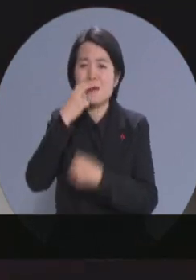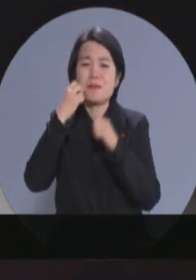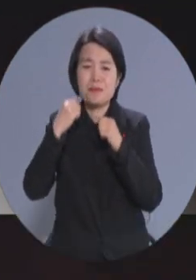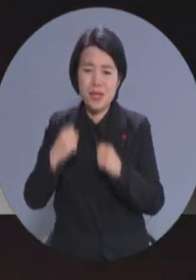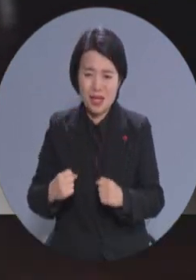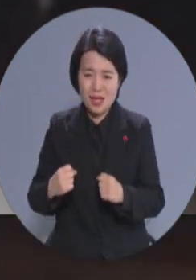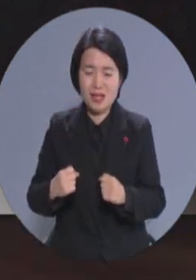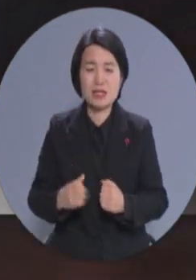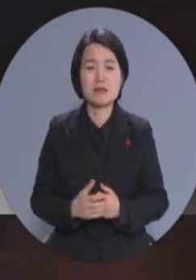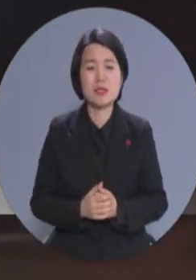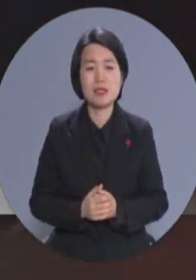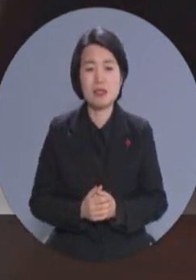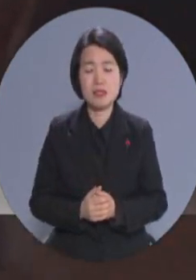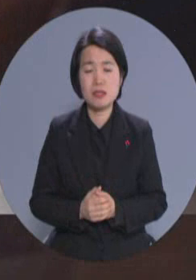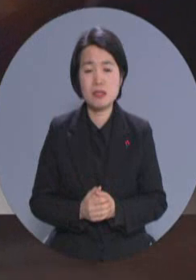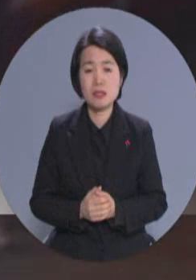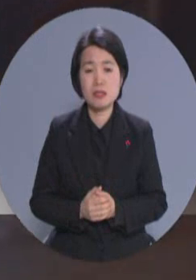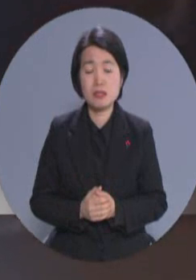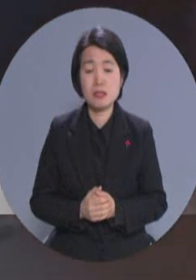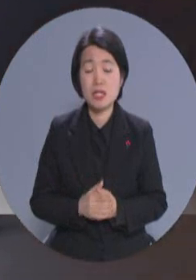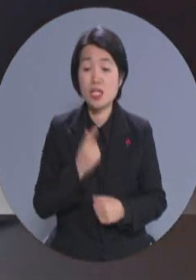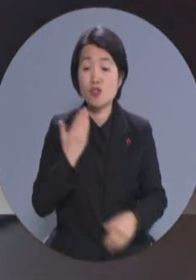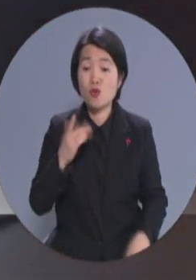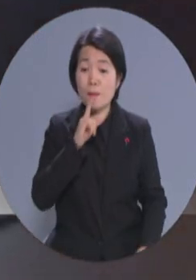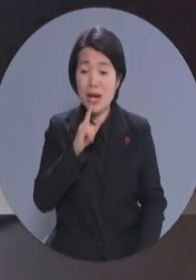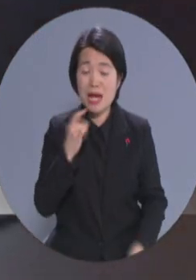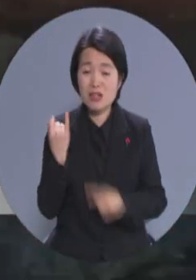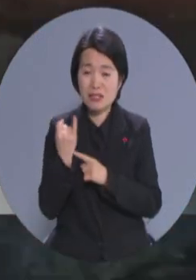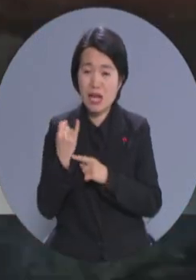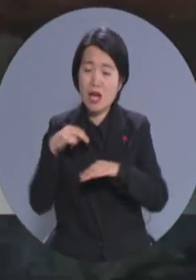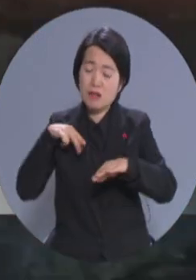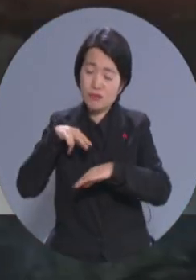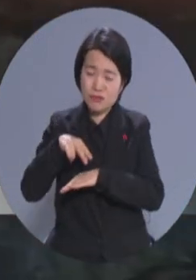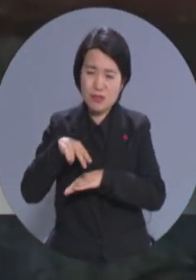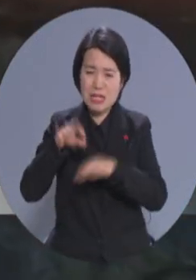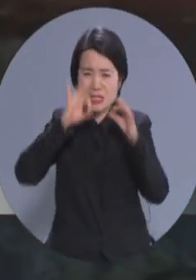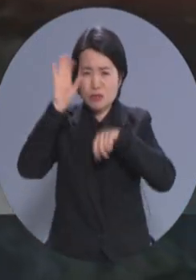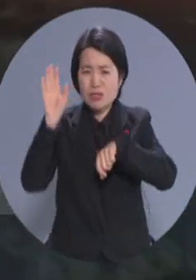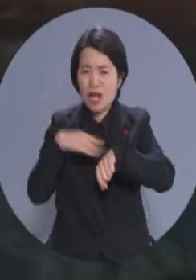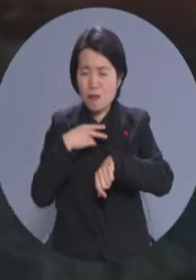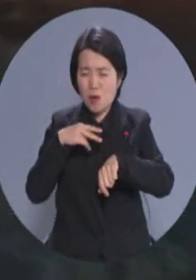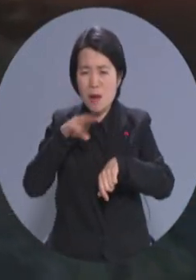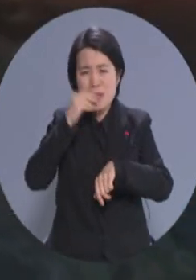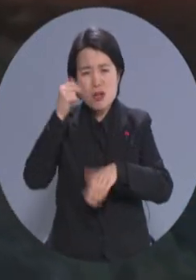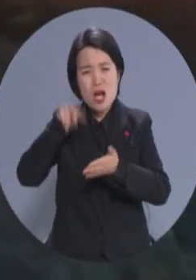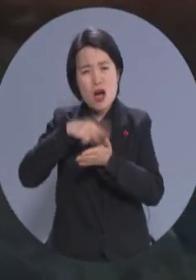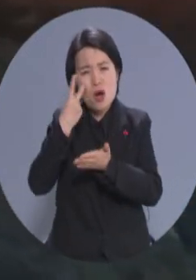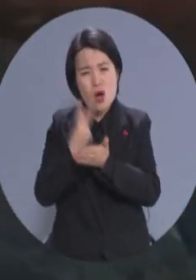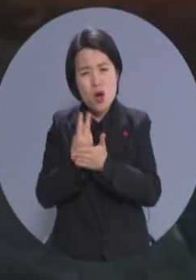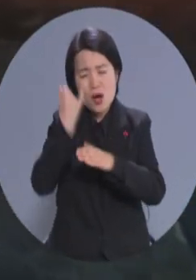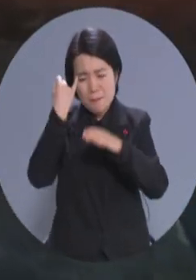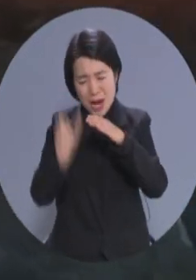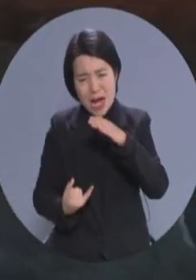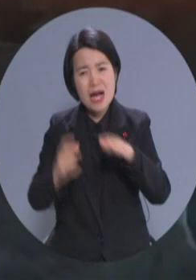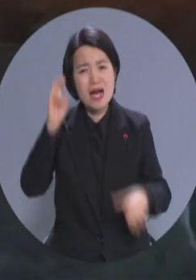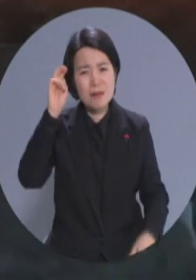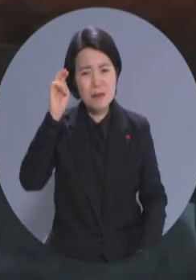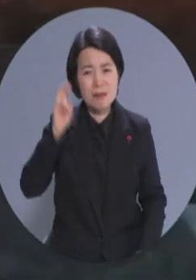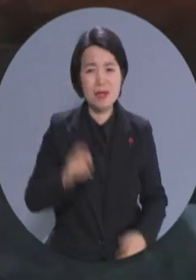것으로 알려졌습니다 소방은이 여성이 산책을 하다 발을 헛디뎌 미끄러진 것으로 보고